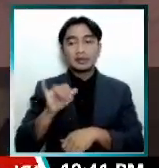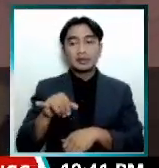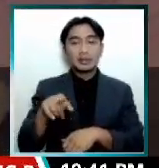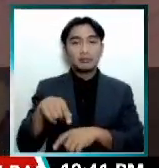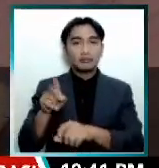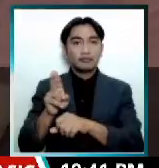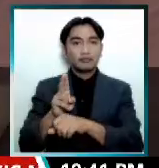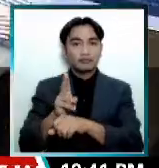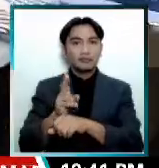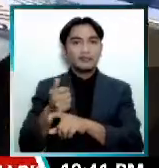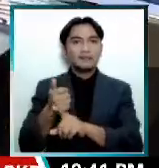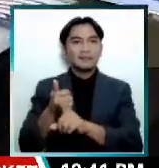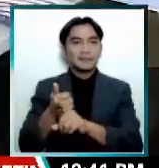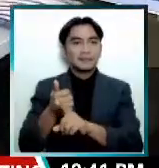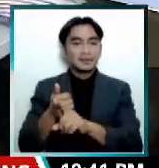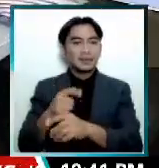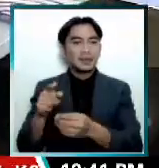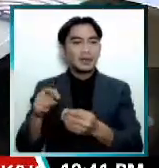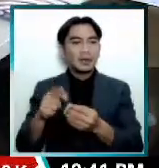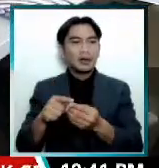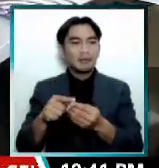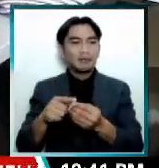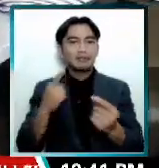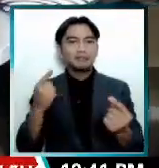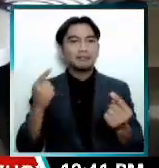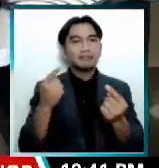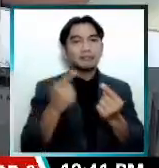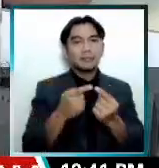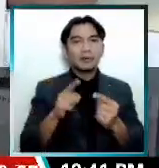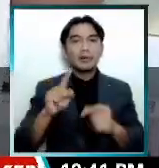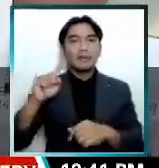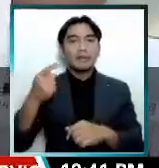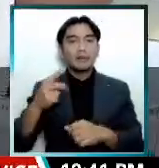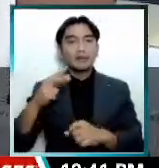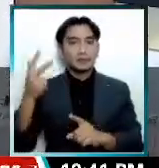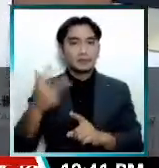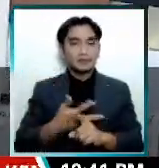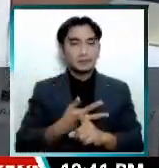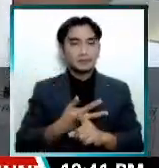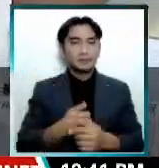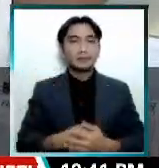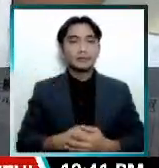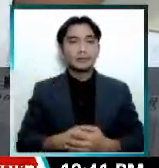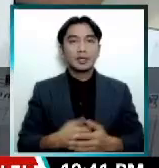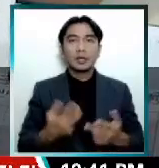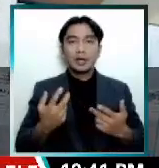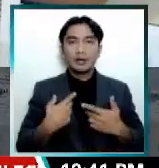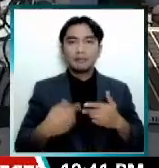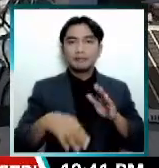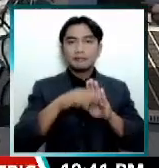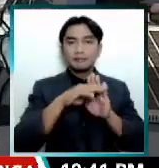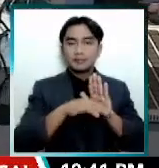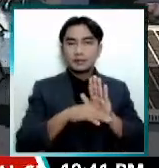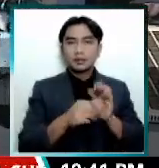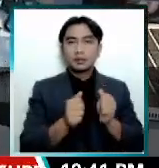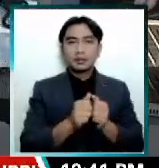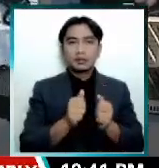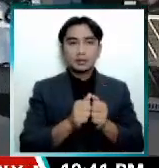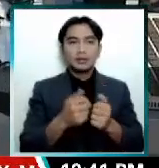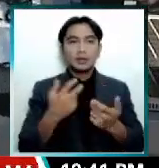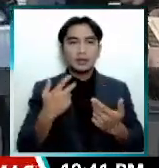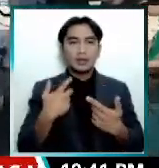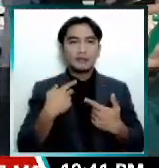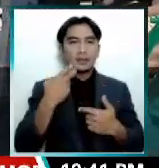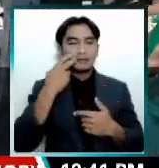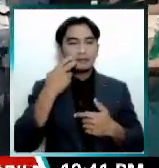niyan na target ilunsad ngayong first quarter. Ilan sa features niyan ang identity theft protection, credit card